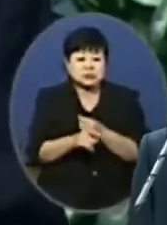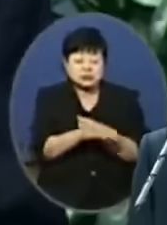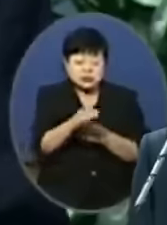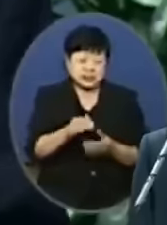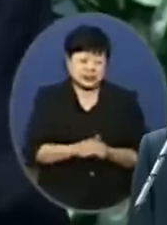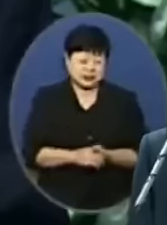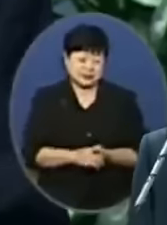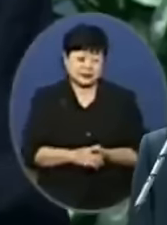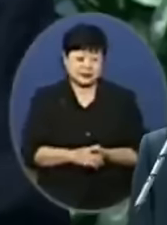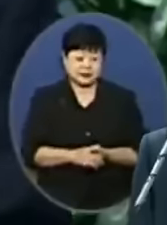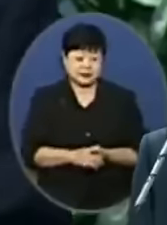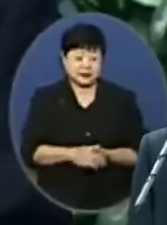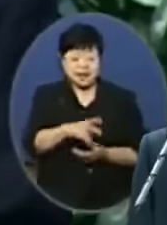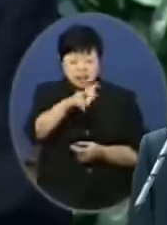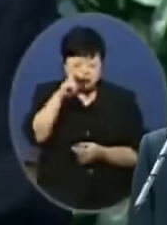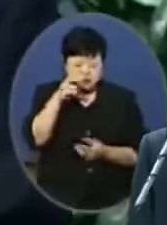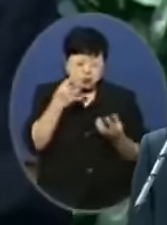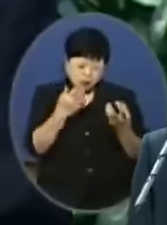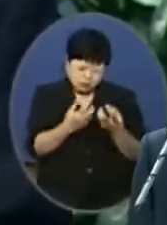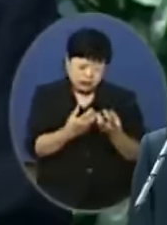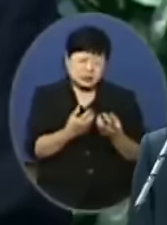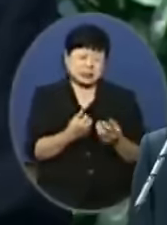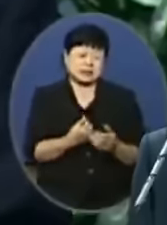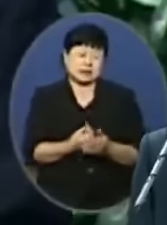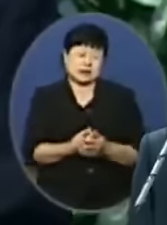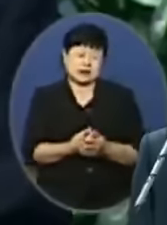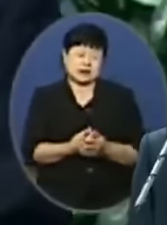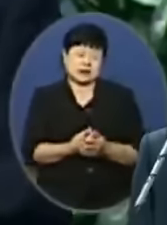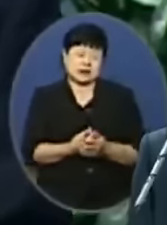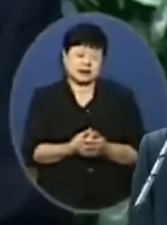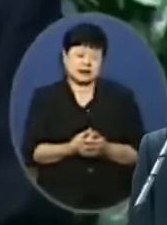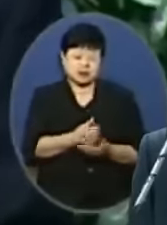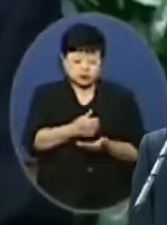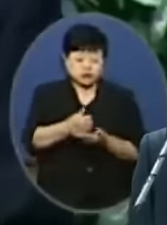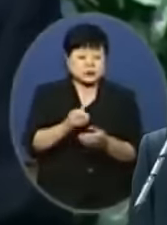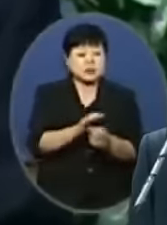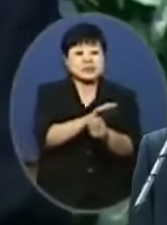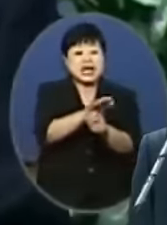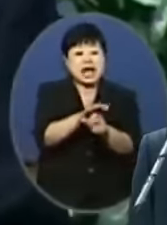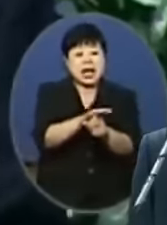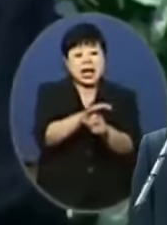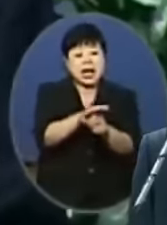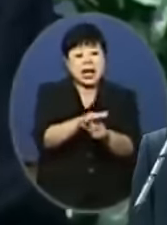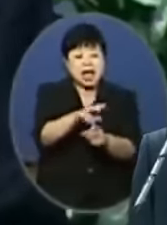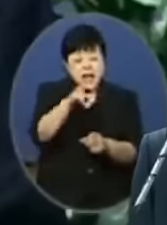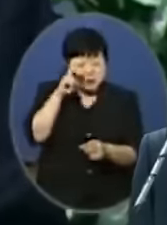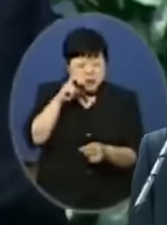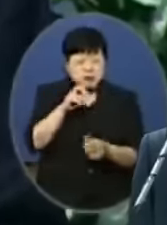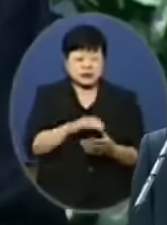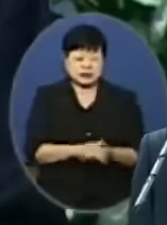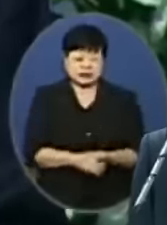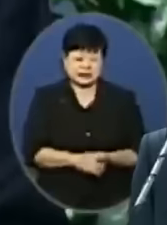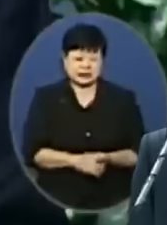우리가 미움이 있을 때 그간 것입니다. 주님은 사랑인데 미움은